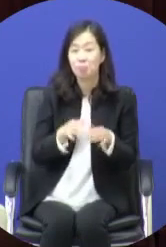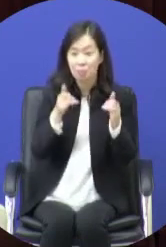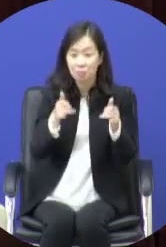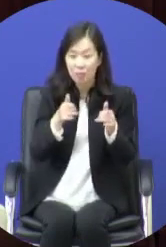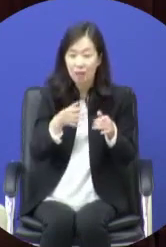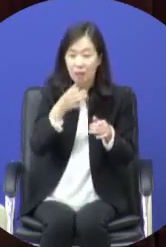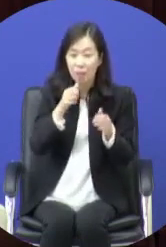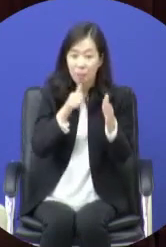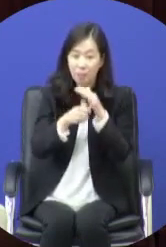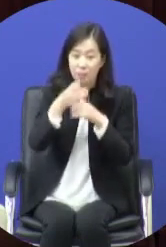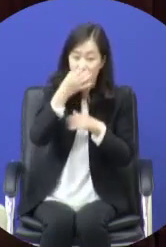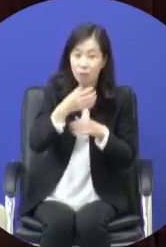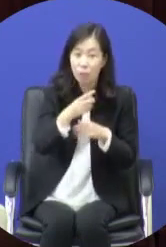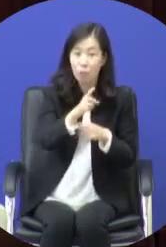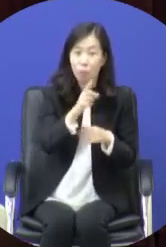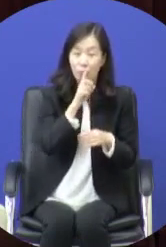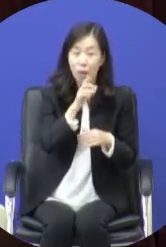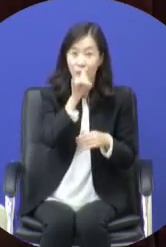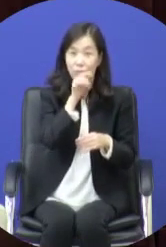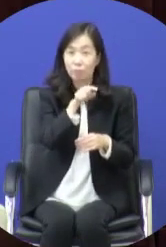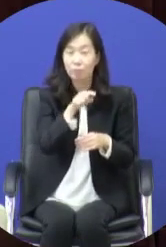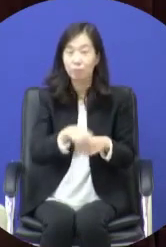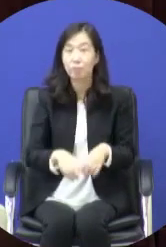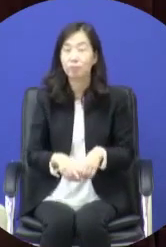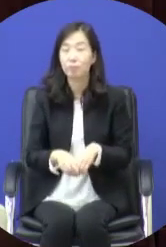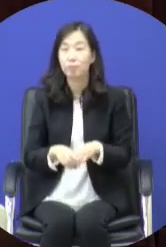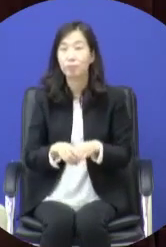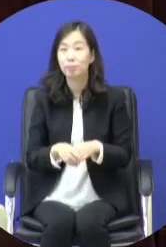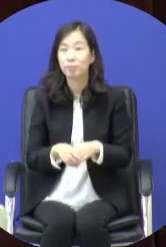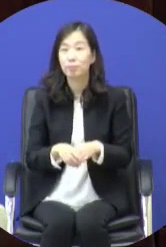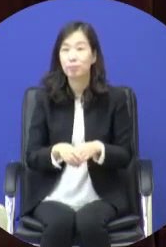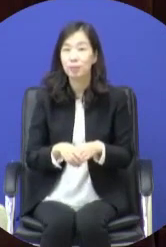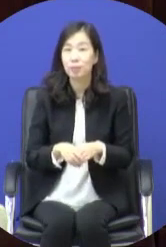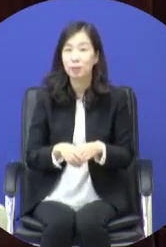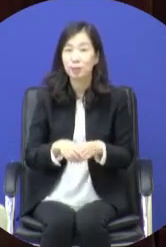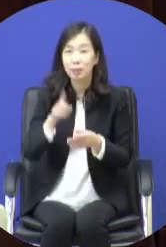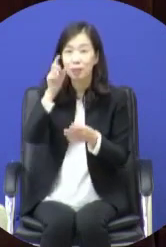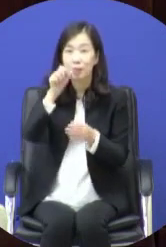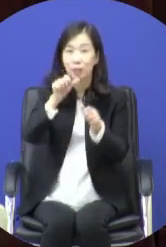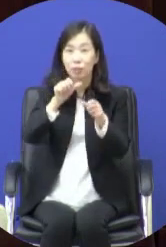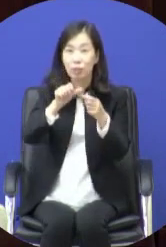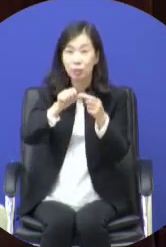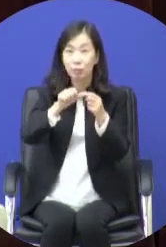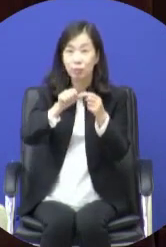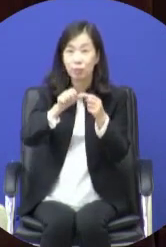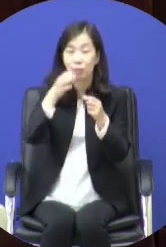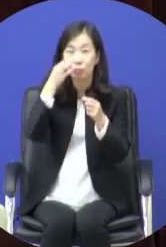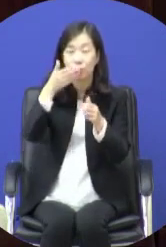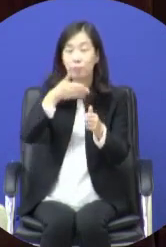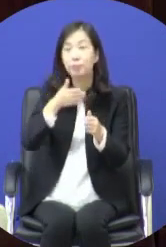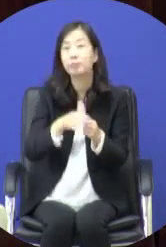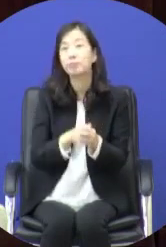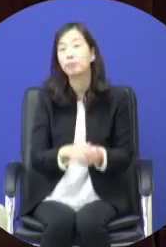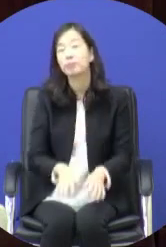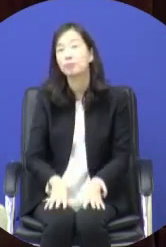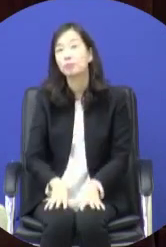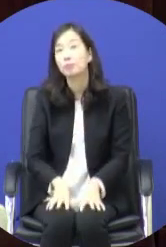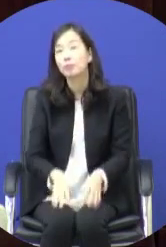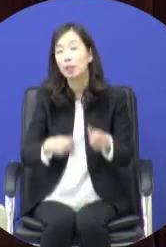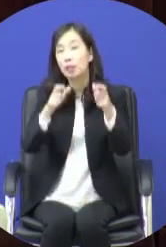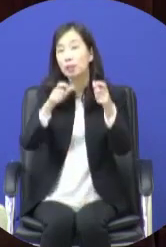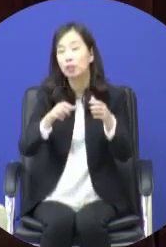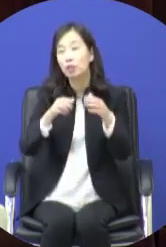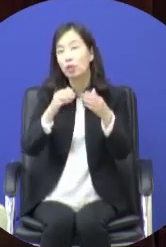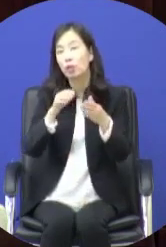방문하기가 힘들다고까지 말하고 있습니다. 자, 사진 5번을 좀 올려주시기 바랍니다. 네. 지역의